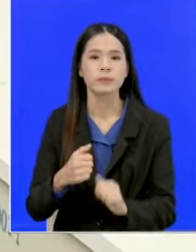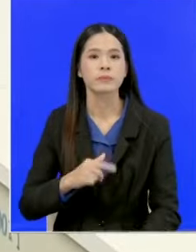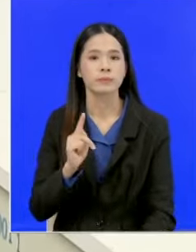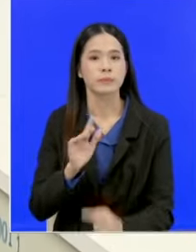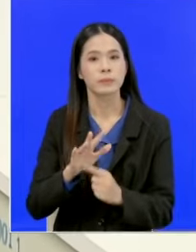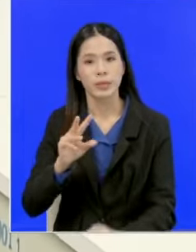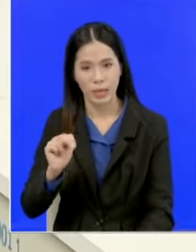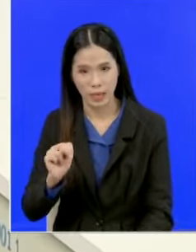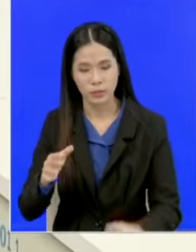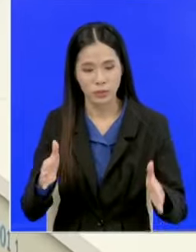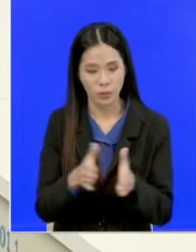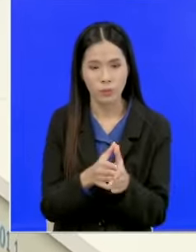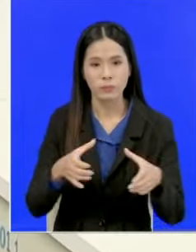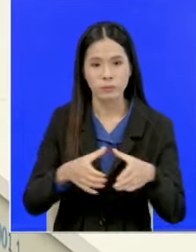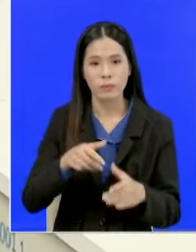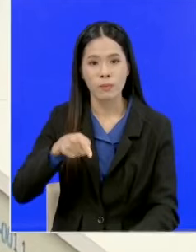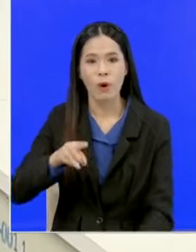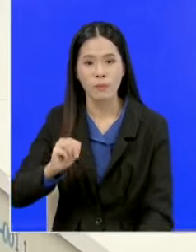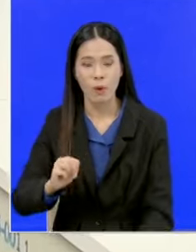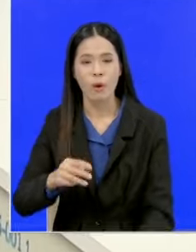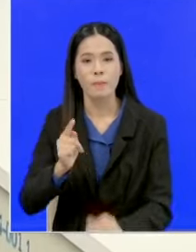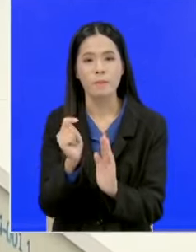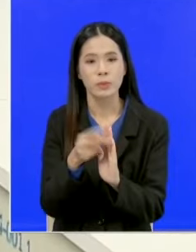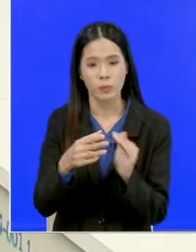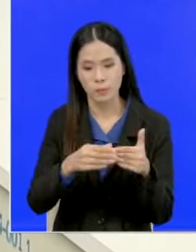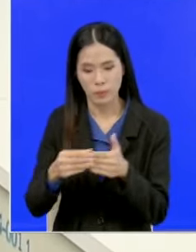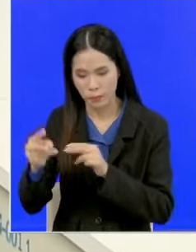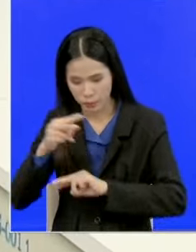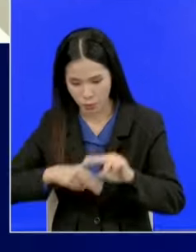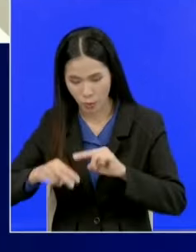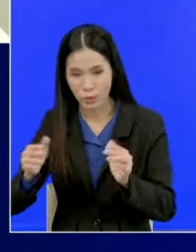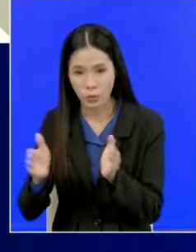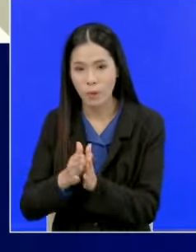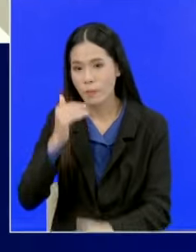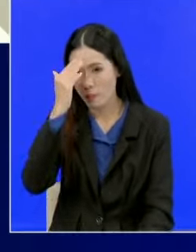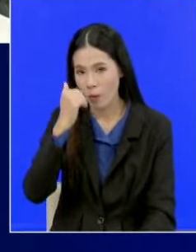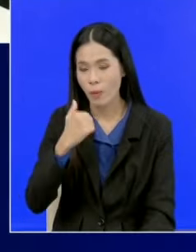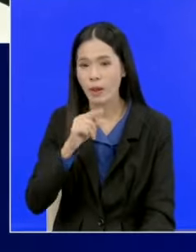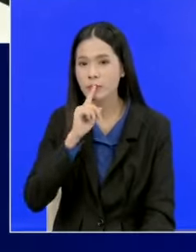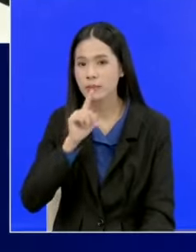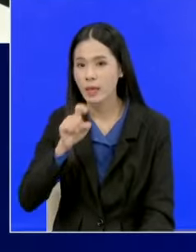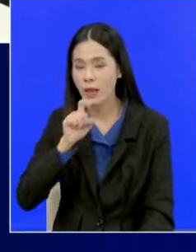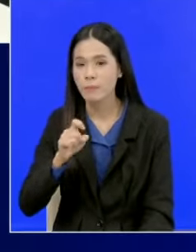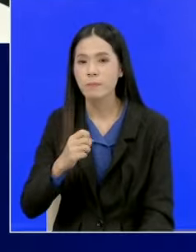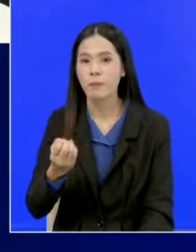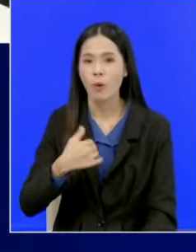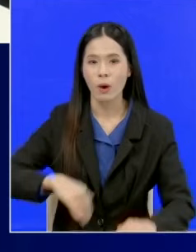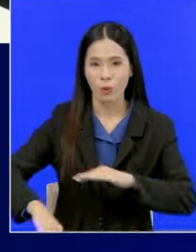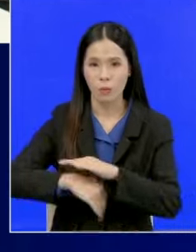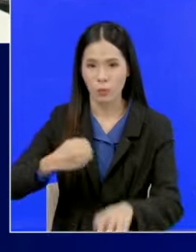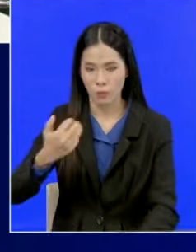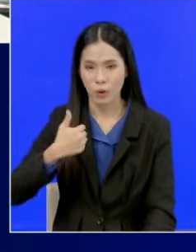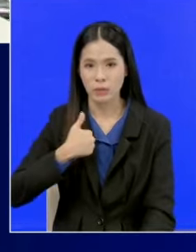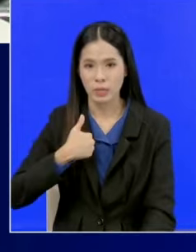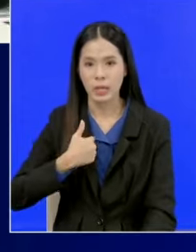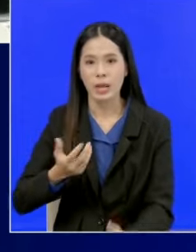พลังกับเจ้าหน้าที่ของพม.จังหวัดปทุมธานีก็จะลงพื้นที่ไปร่วมตรวจสอบด้วยเพราะพอถามไปถามมาคุณกันบอกได้ข้อมูลมาว่าเข